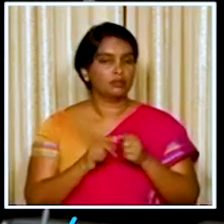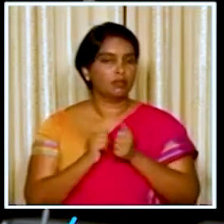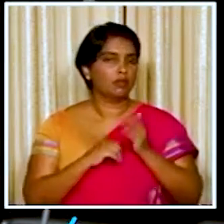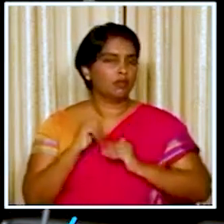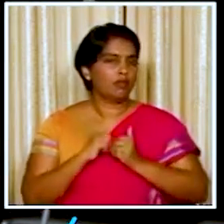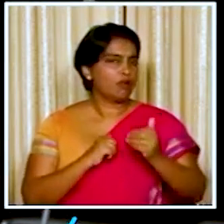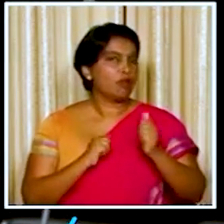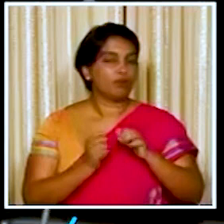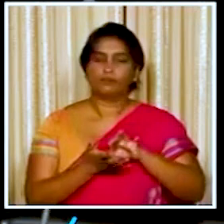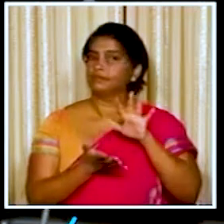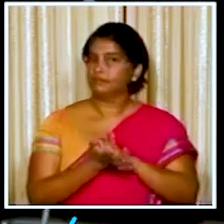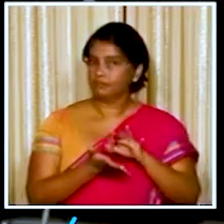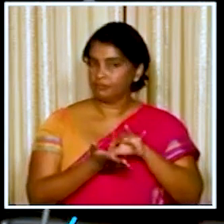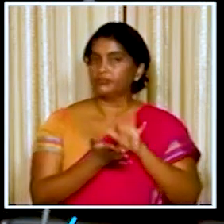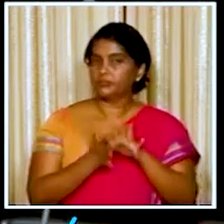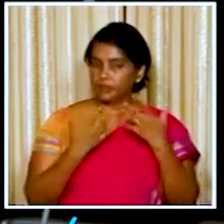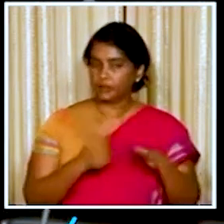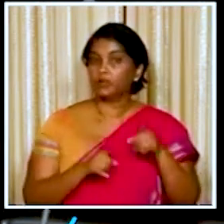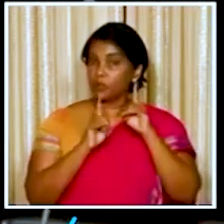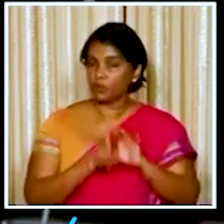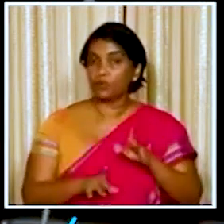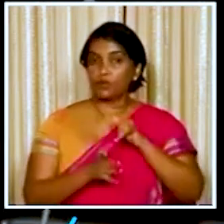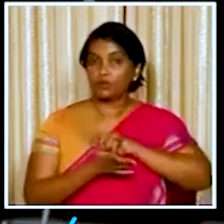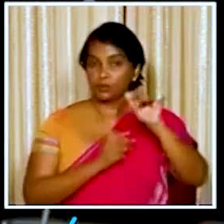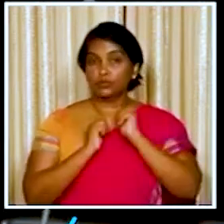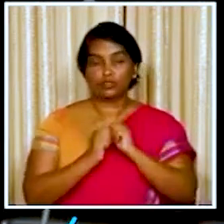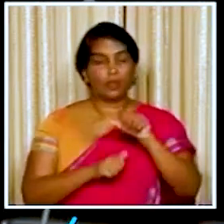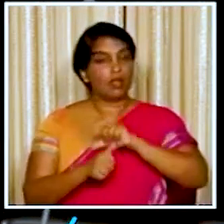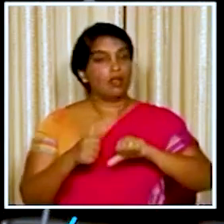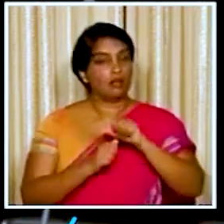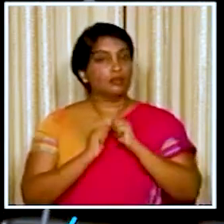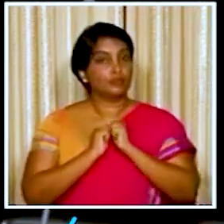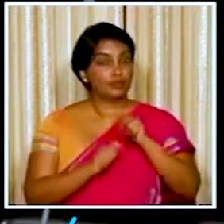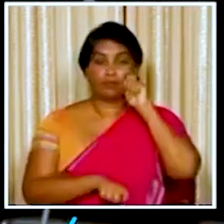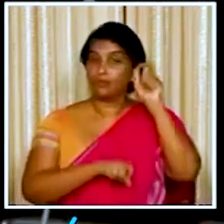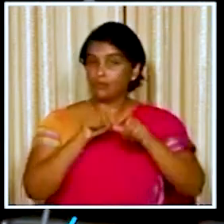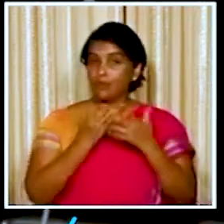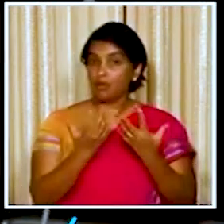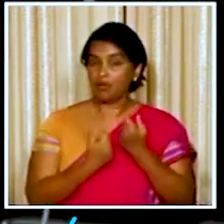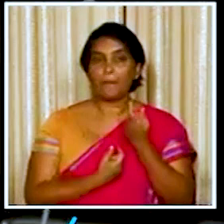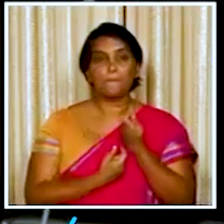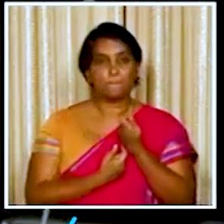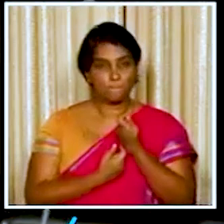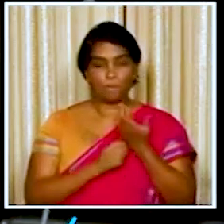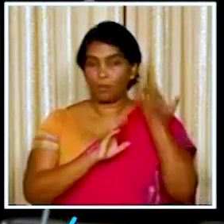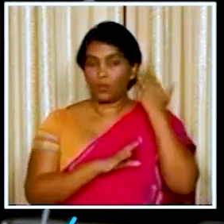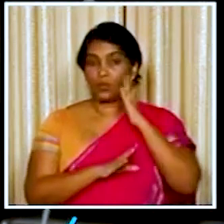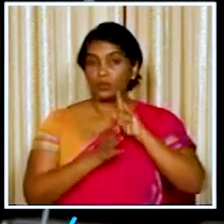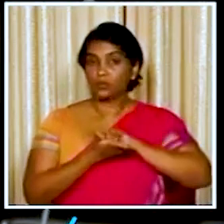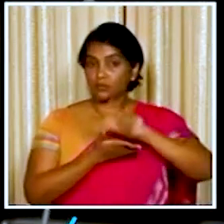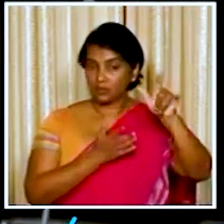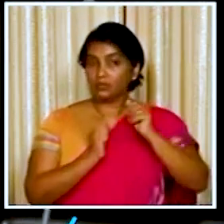තීන්දු අරගෙන තියෙනවා. ඒ වගේම විදේශ රැකියා නියෝජිත ආයතනවල විදේශ නියෝජිතයන්ගෙන් ලැබිච්ච සල්ලි, වෙනදා විදේශ රැකියා